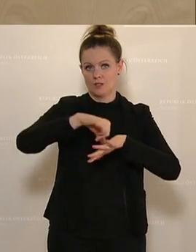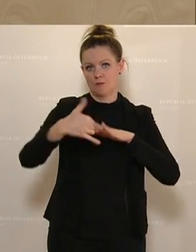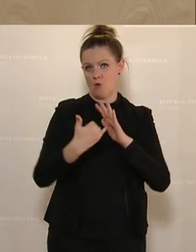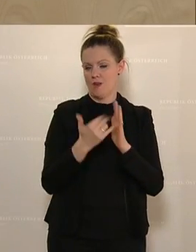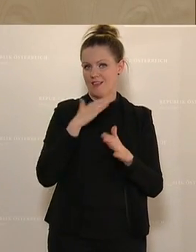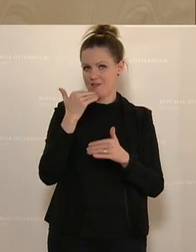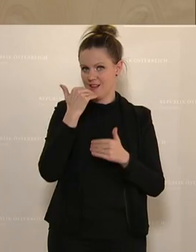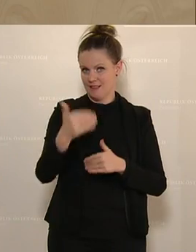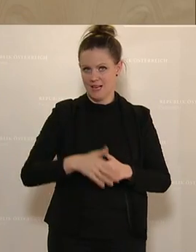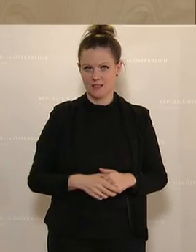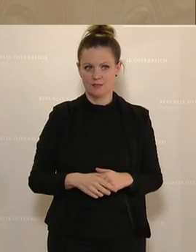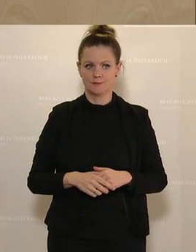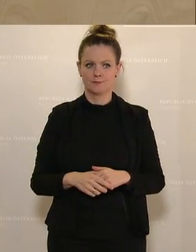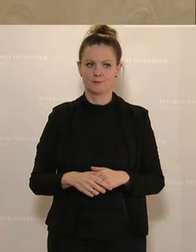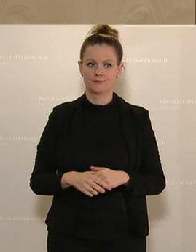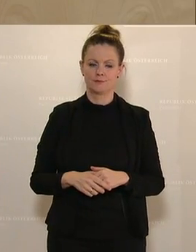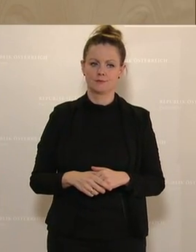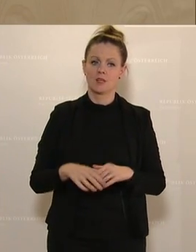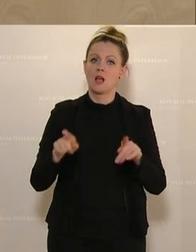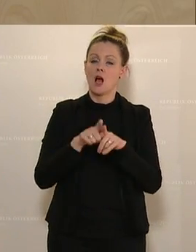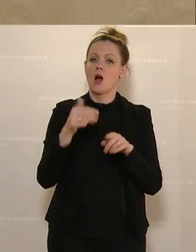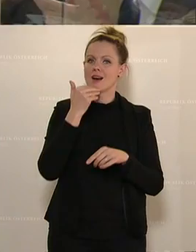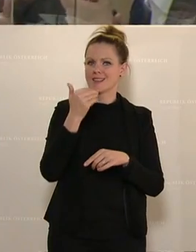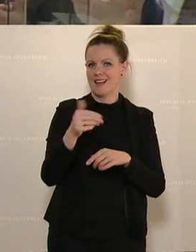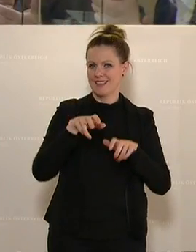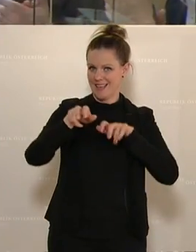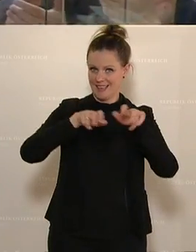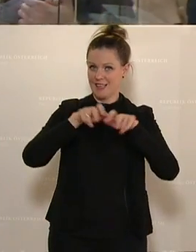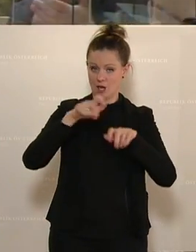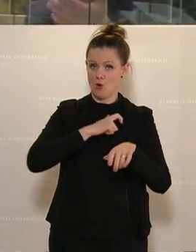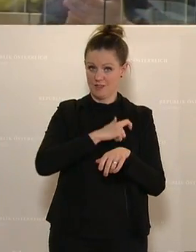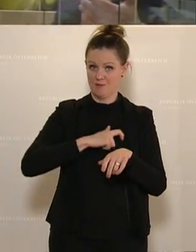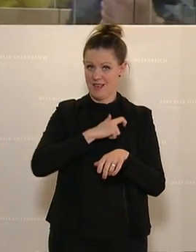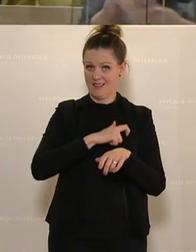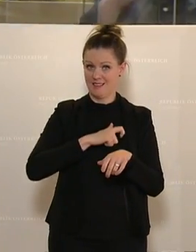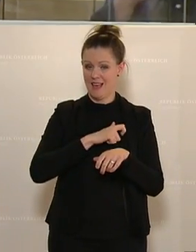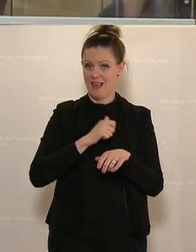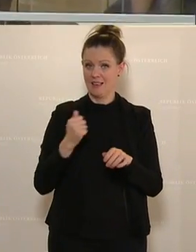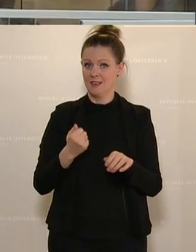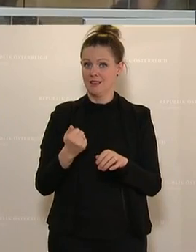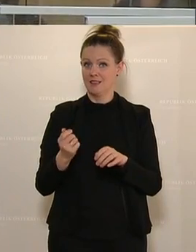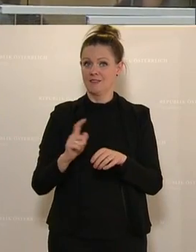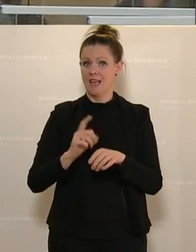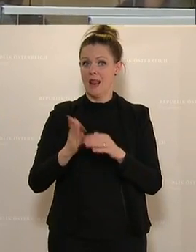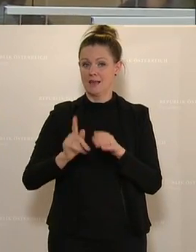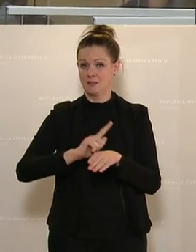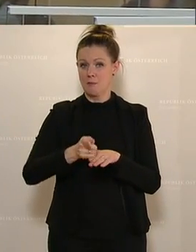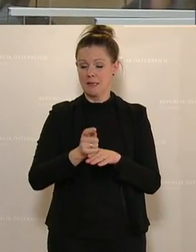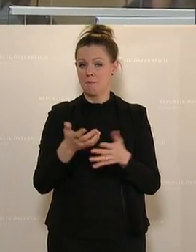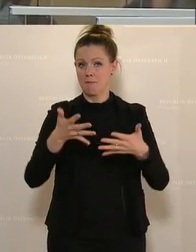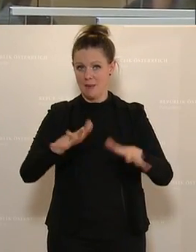dafür. Danke auch bei den Regierungsparteien, dass sie in den letzten Minuten noch bereit